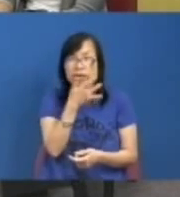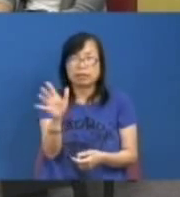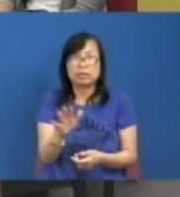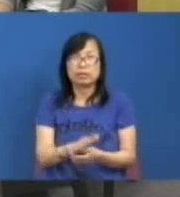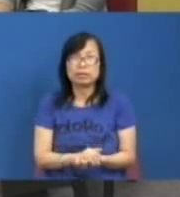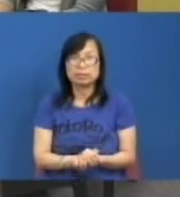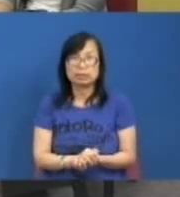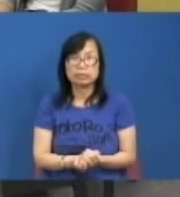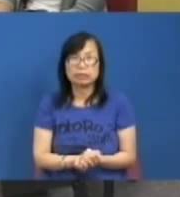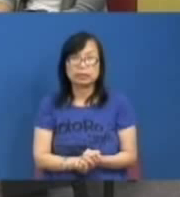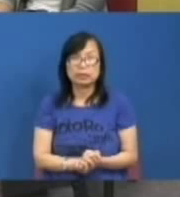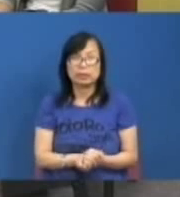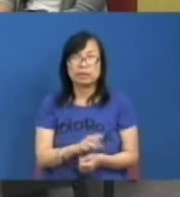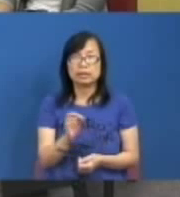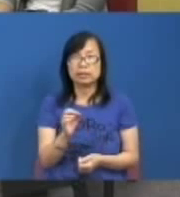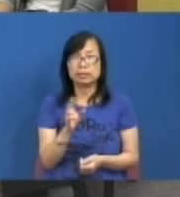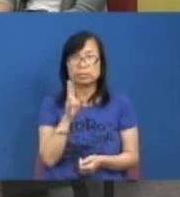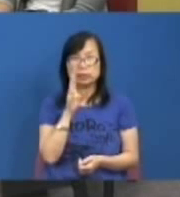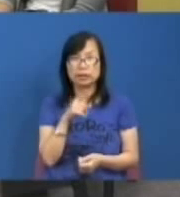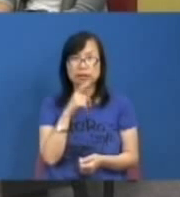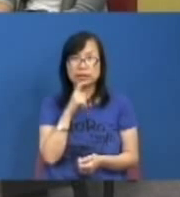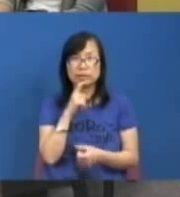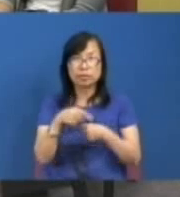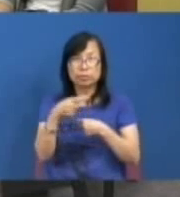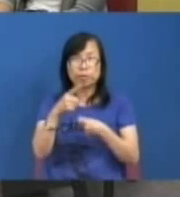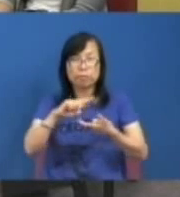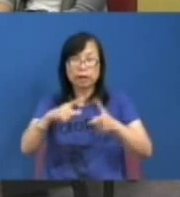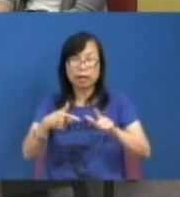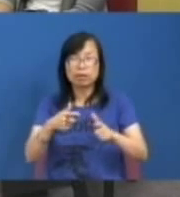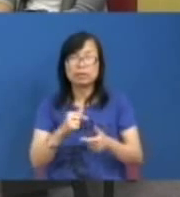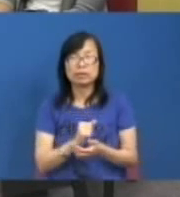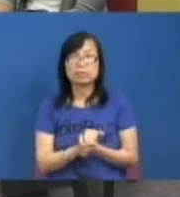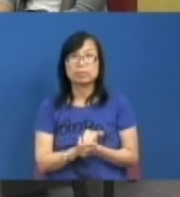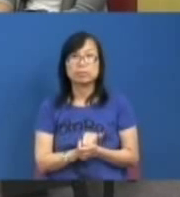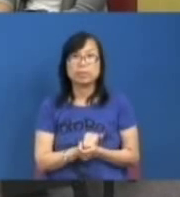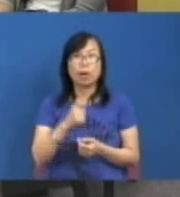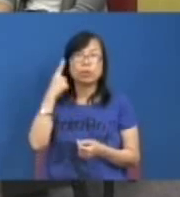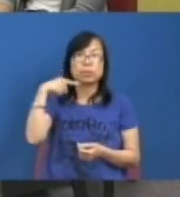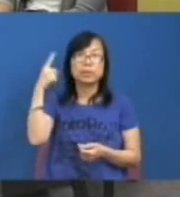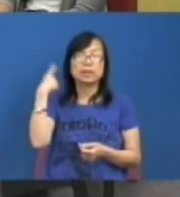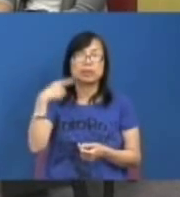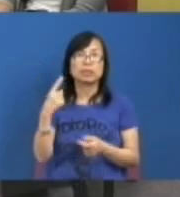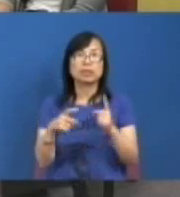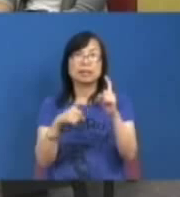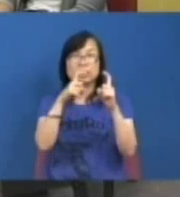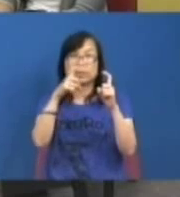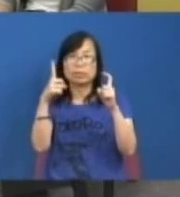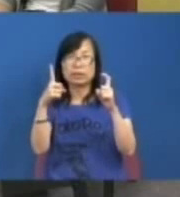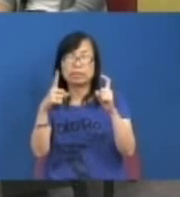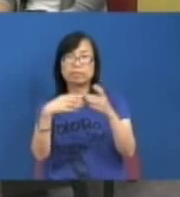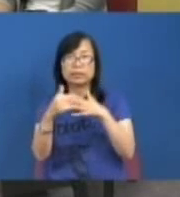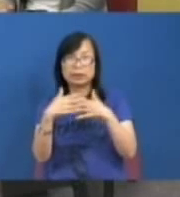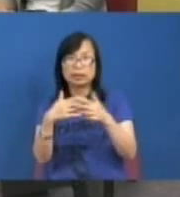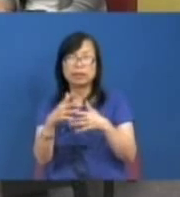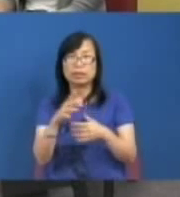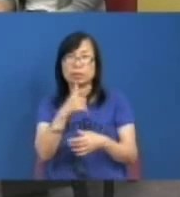嗯。 其實唯一辦法咧就等於咧就係喺嗰個美國嗰個911事件啦，你見到咧咁多消